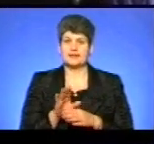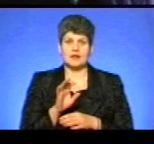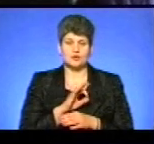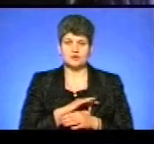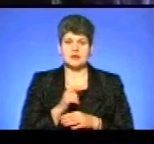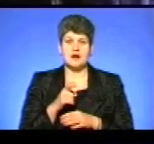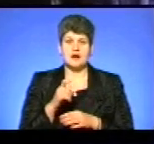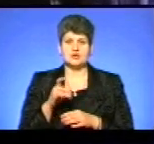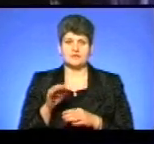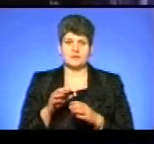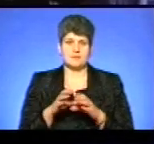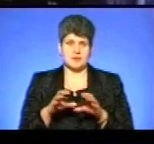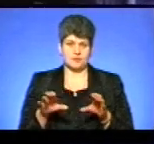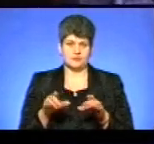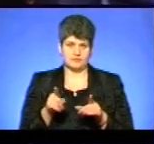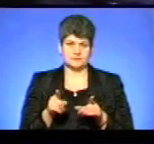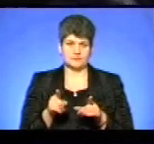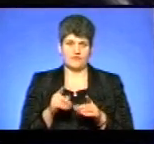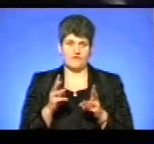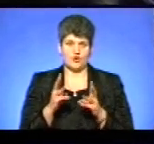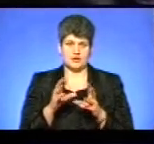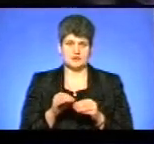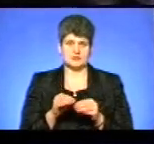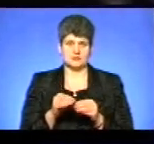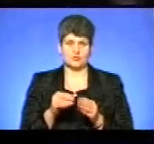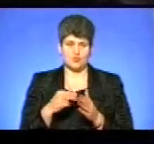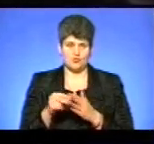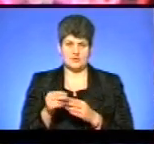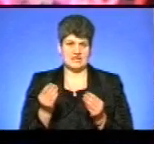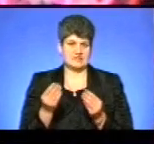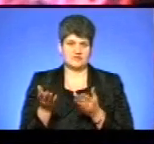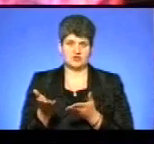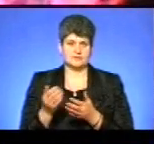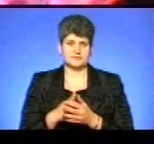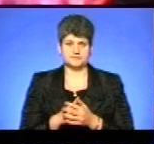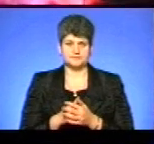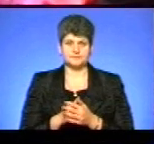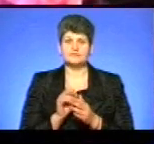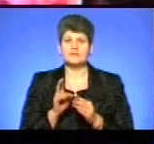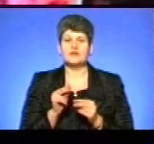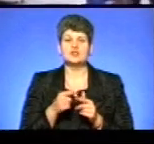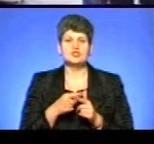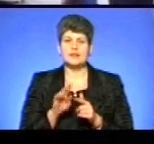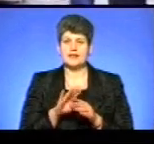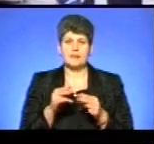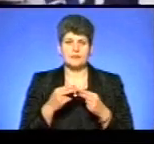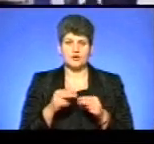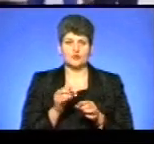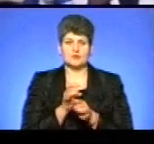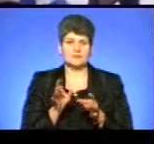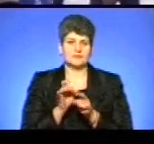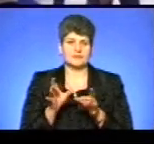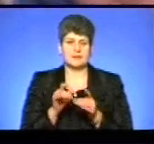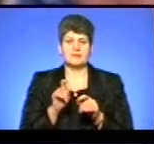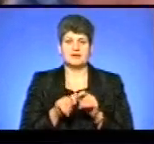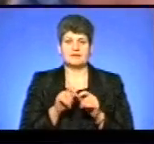користуватись газовим балоном. Чи справний ваш вогнегасник? Добре, да, куплений, свіжесенький. Чи не продають піротехніки, перевіряв старший дільничний